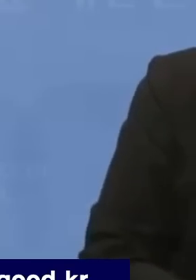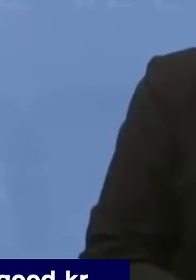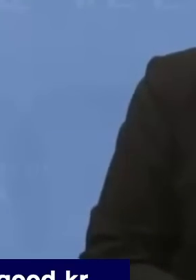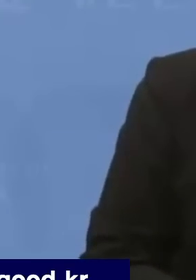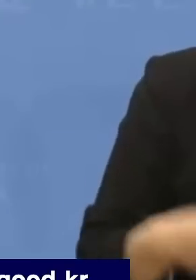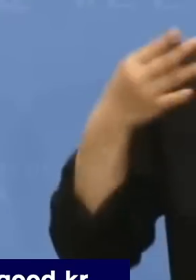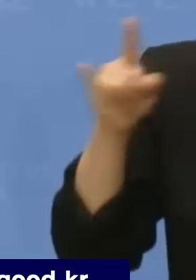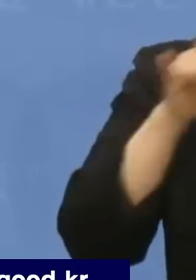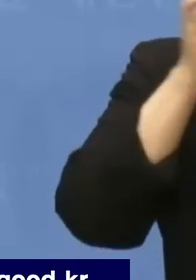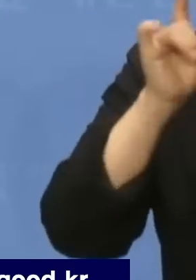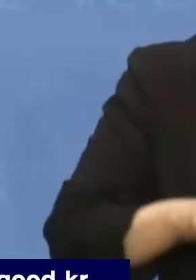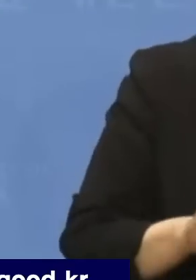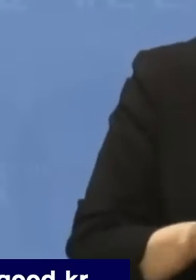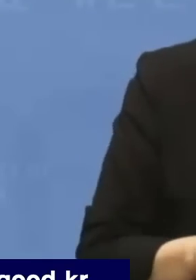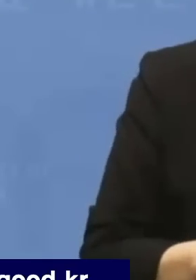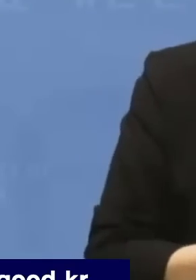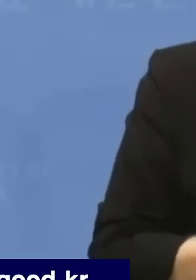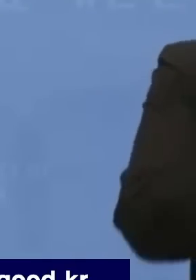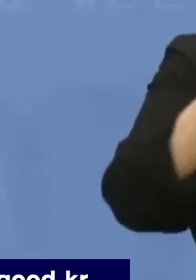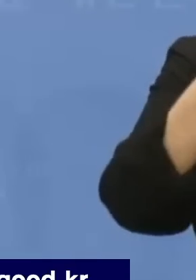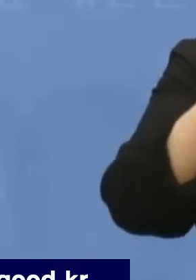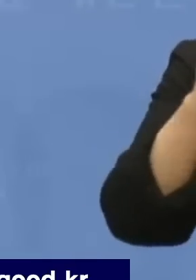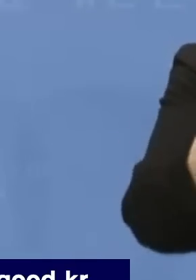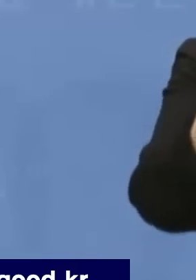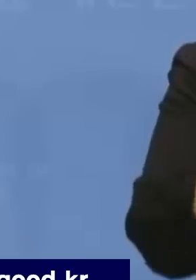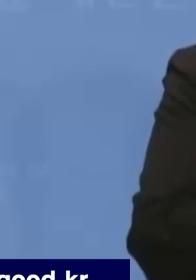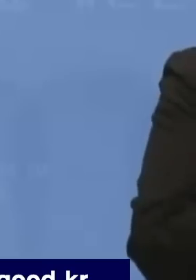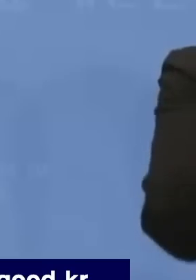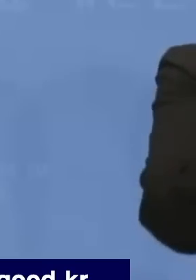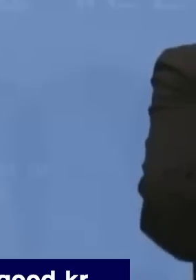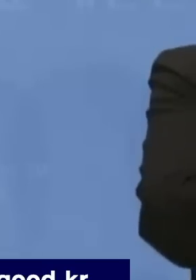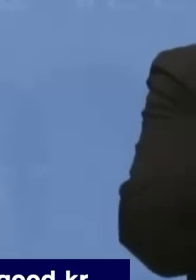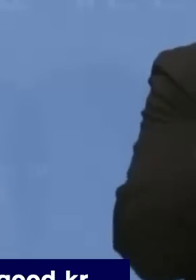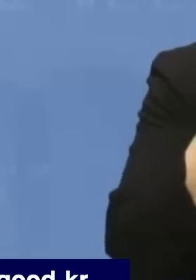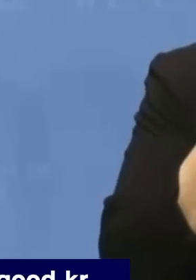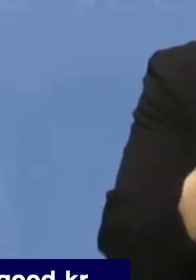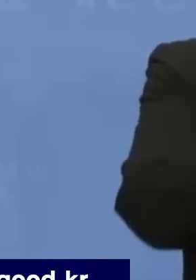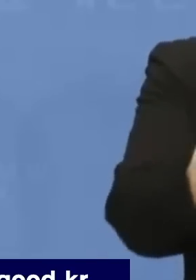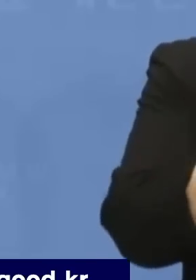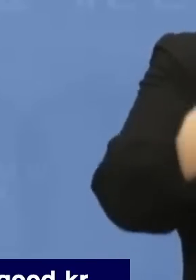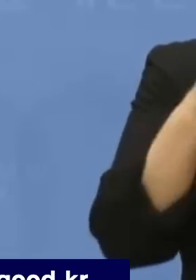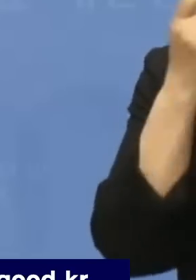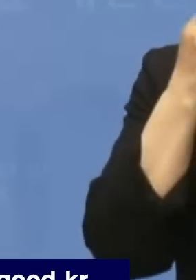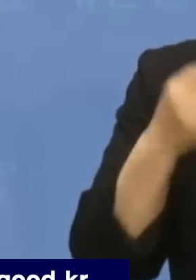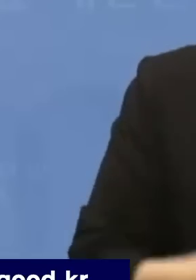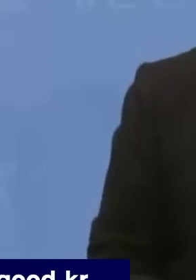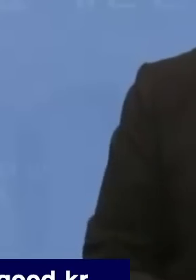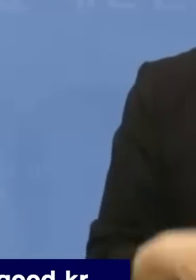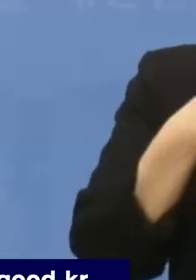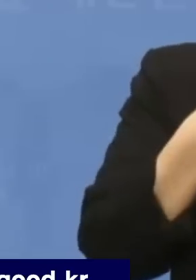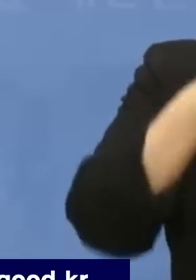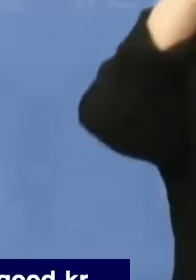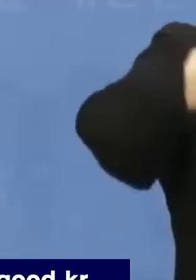태 위원 주장대로 이진복 수석과의 대화는 없었고 녹취록 내용은 모두 거짓이며 본인은